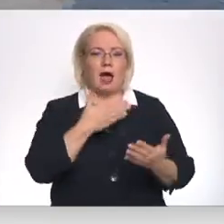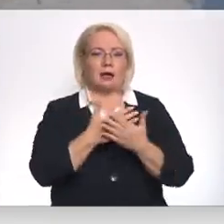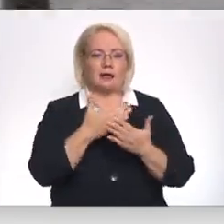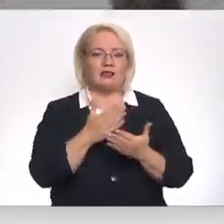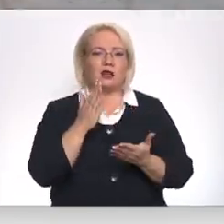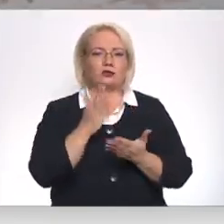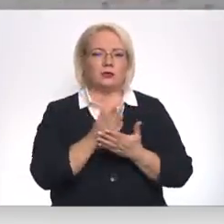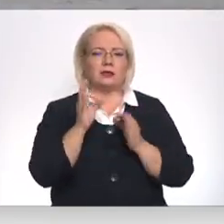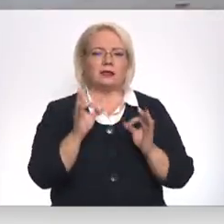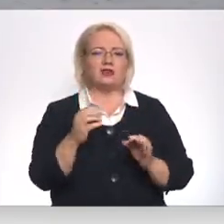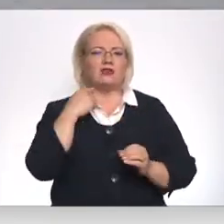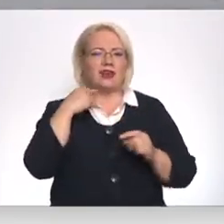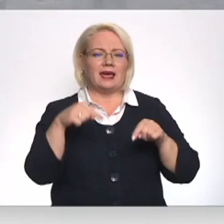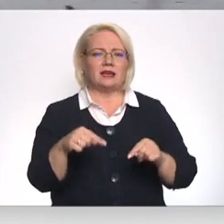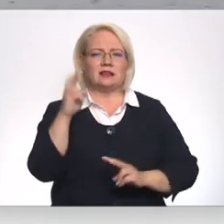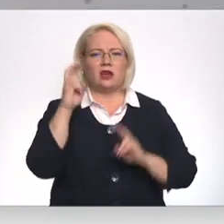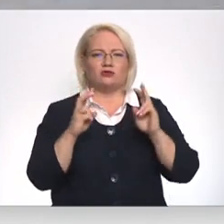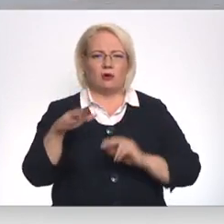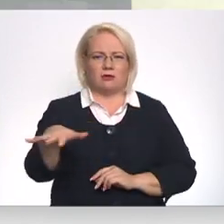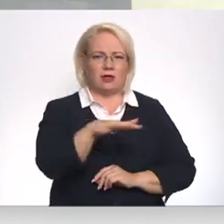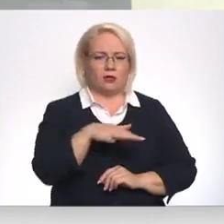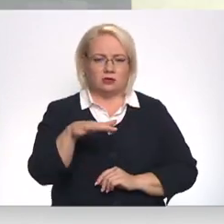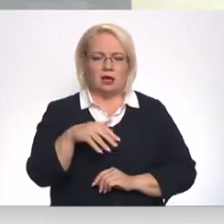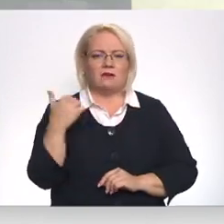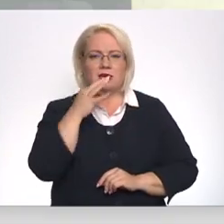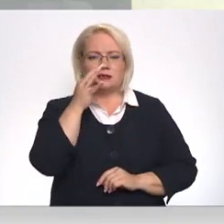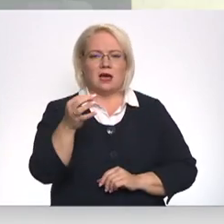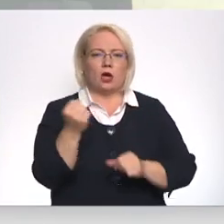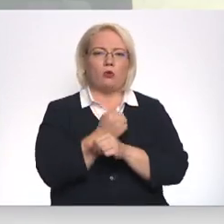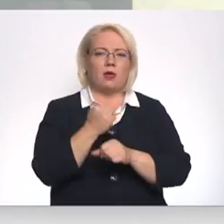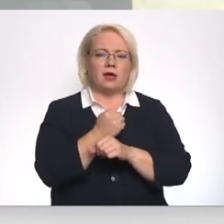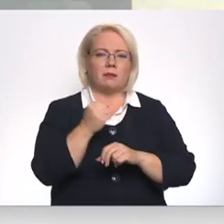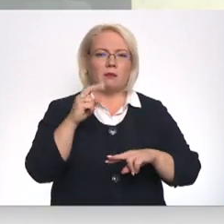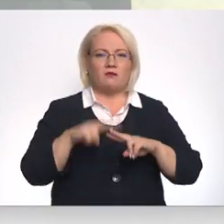industriālajās teritorijās. Pamatā izvēlētās nodarbību vietas tomēr būs